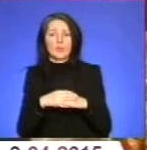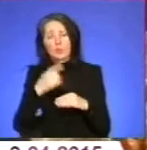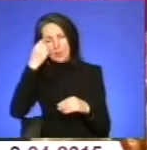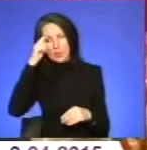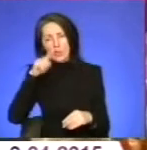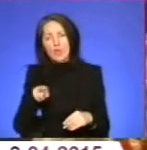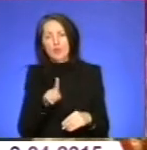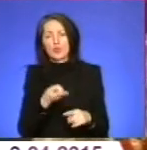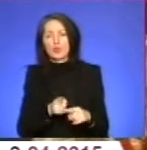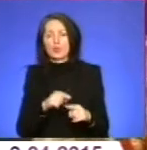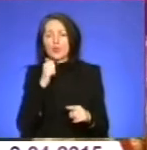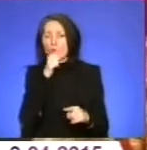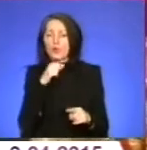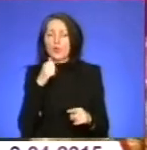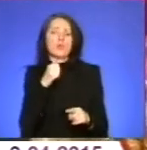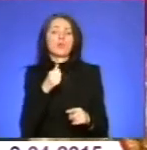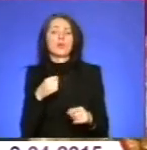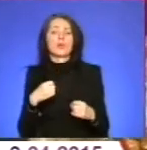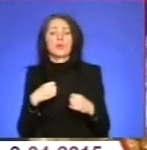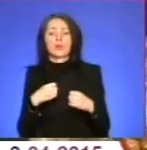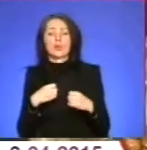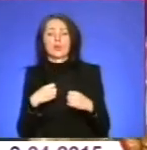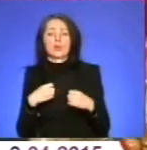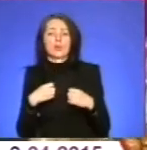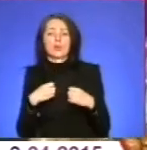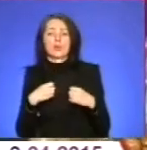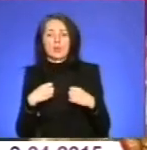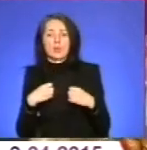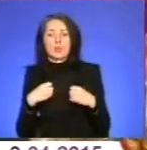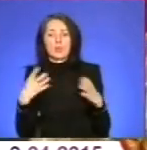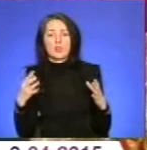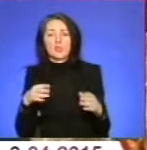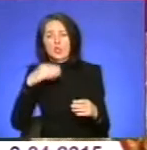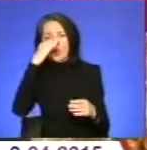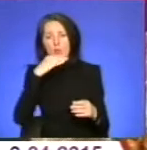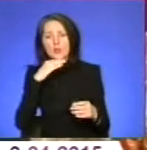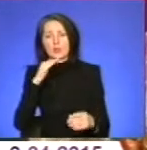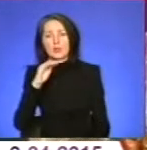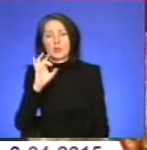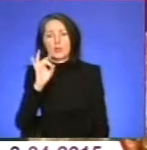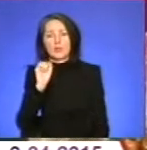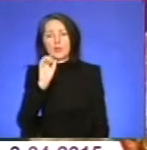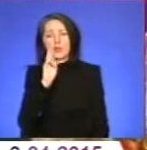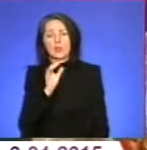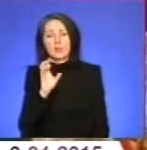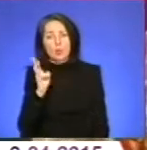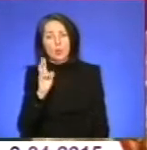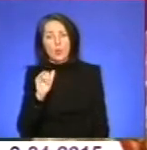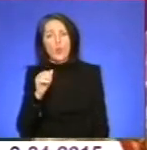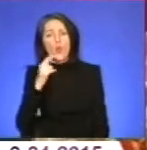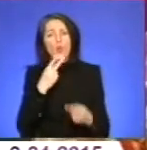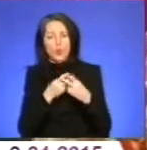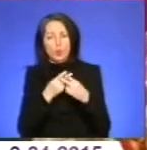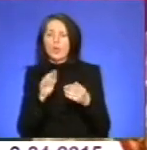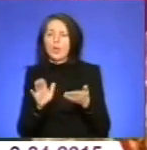Знаємо, що цього року Святіший Отець Франциск у тюрмі вмивав